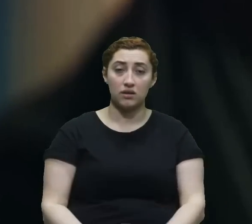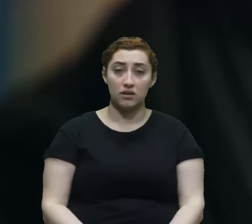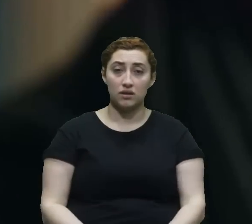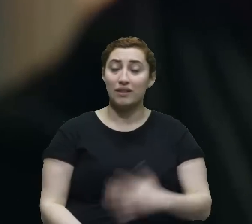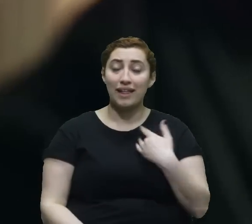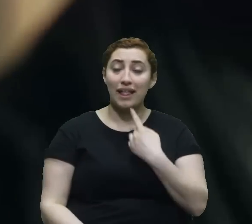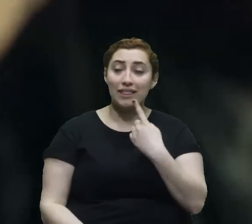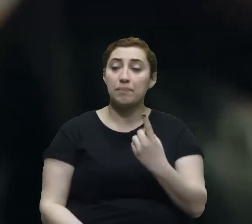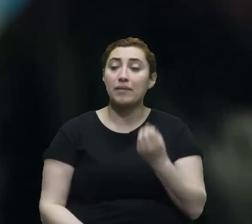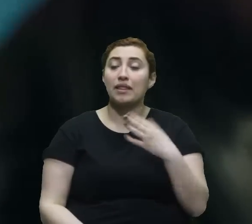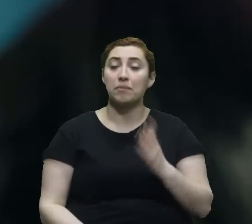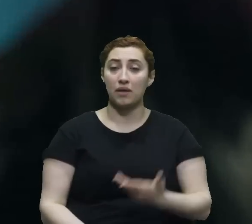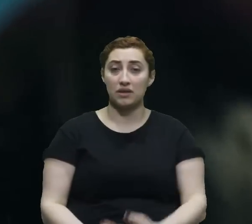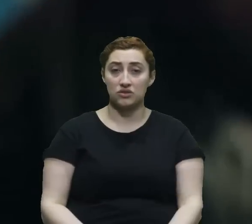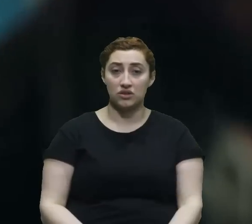Ne desem boş.